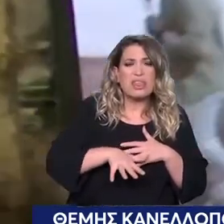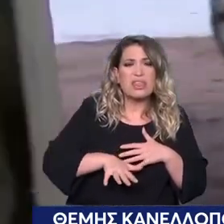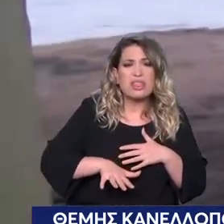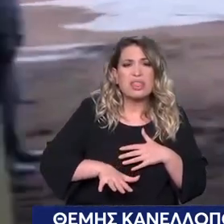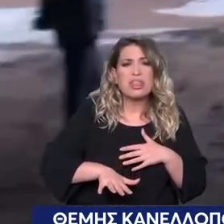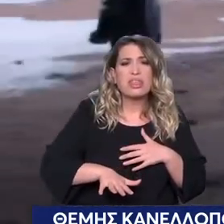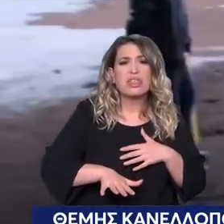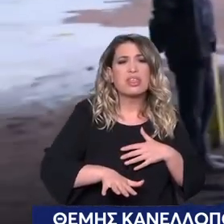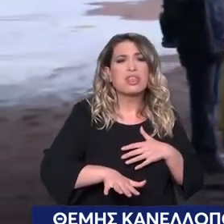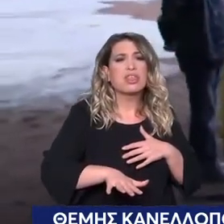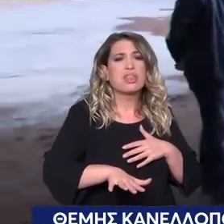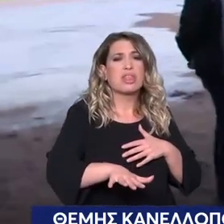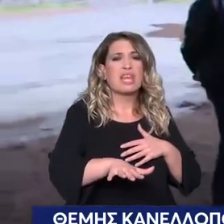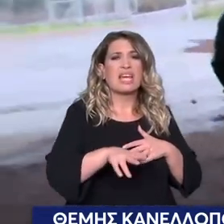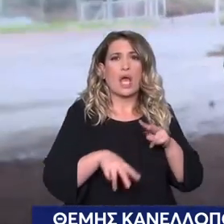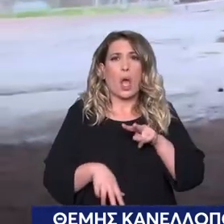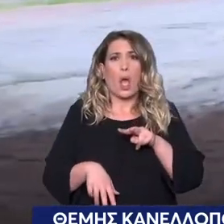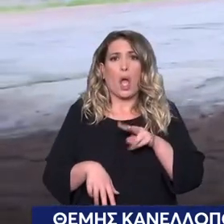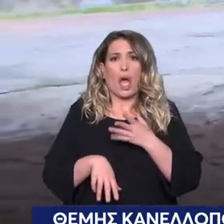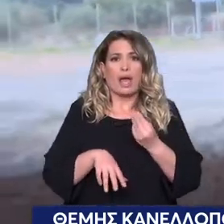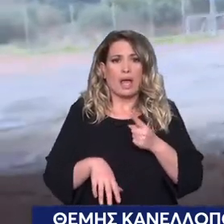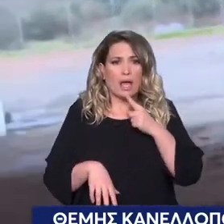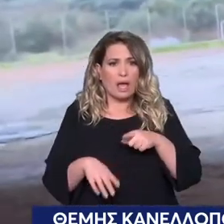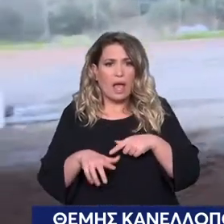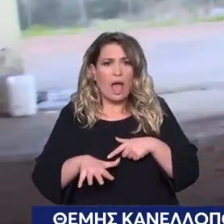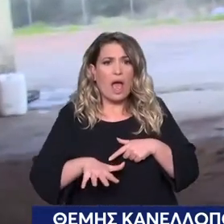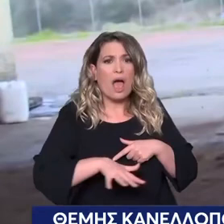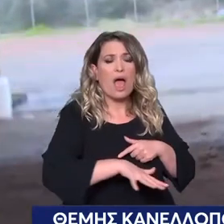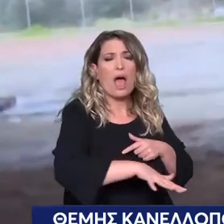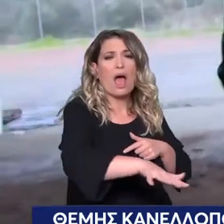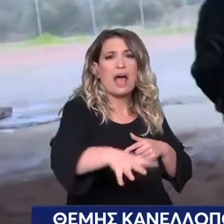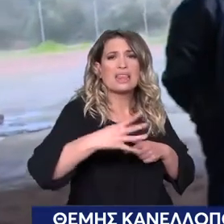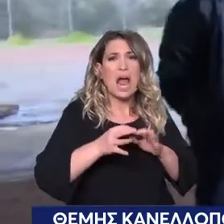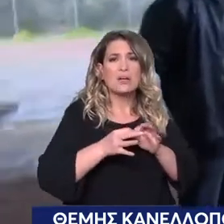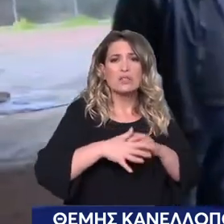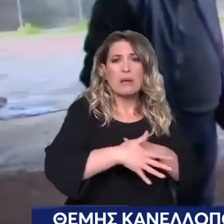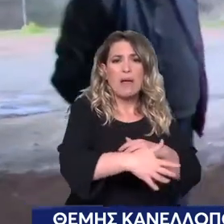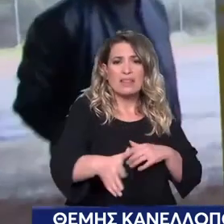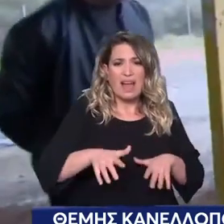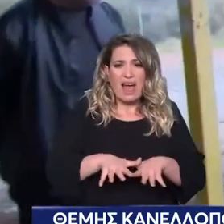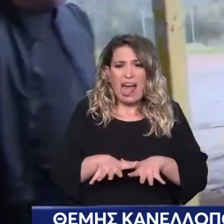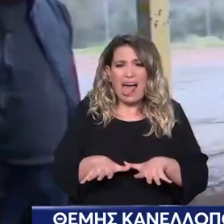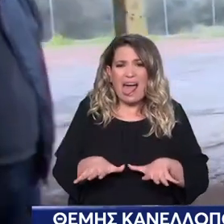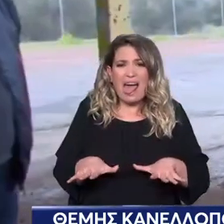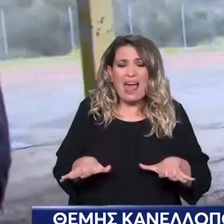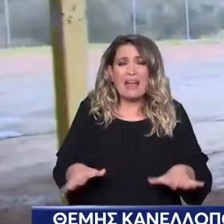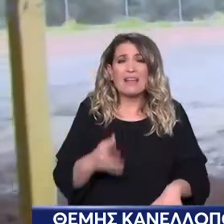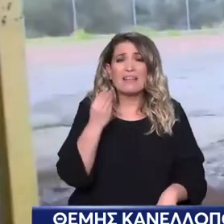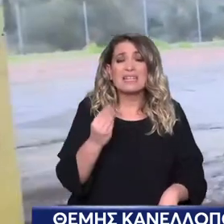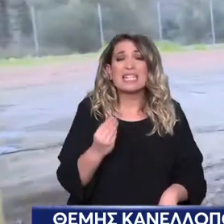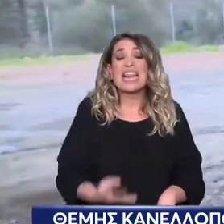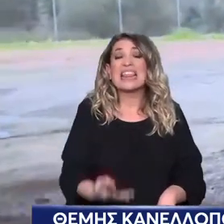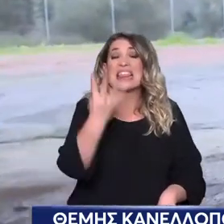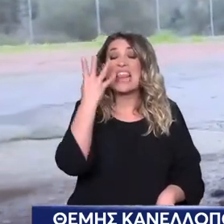κοντά στα 200-300 μέτρα σε αυτόν εδώ το δρόμο. Παντού κάτω, περισσότεροι από 4